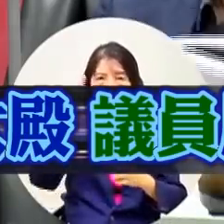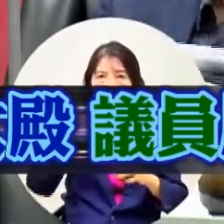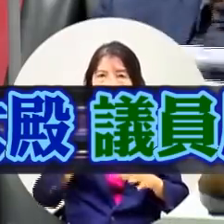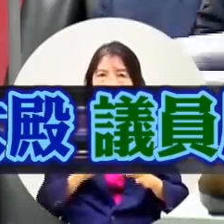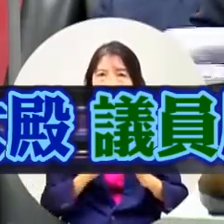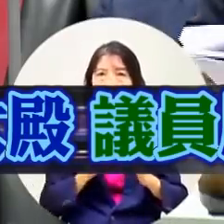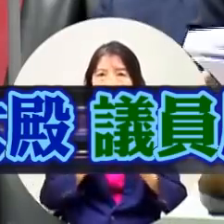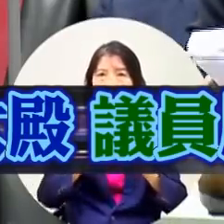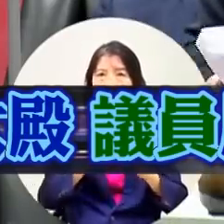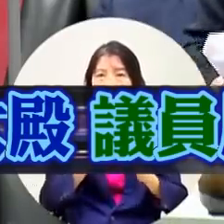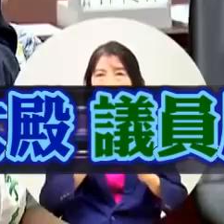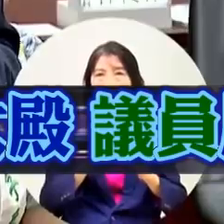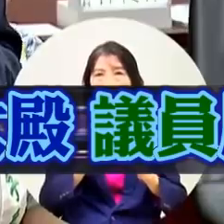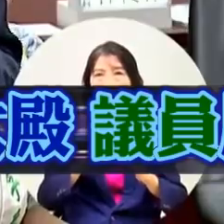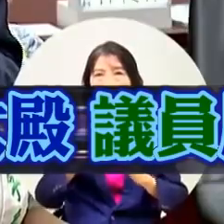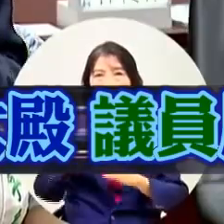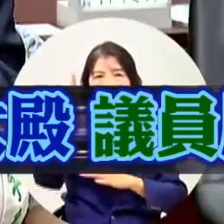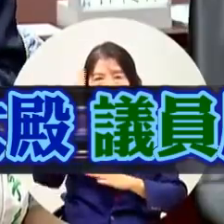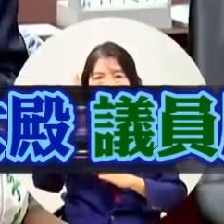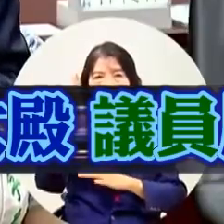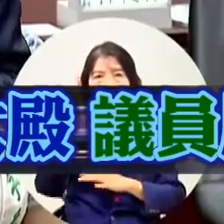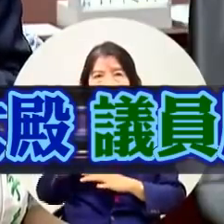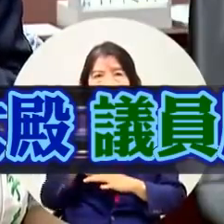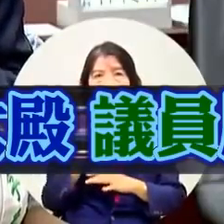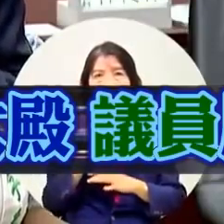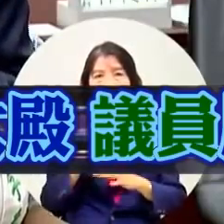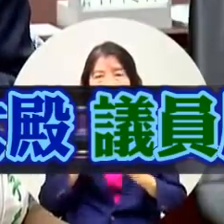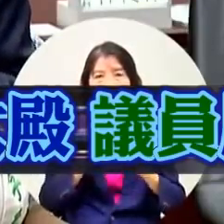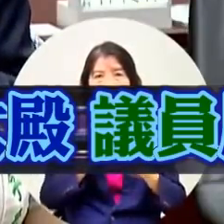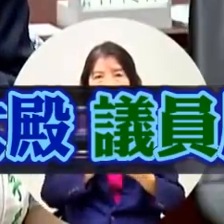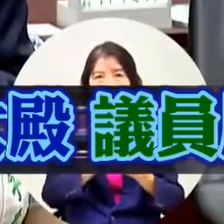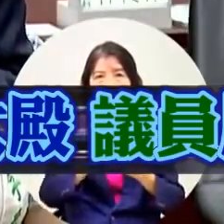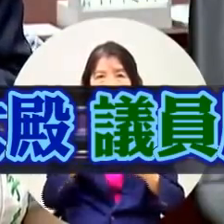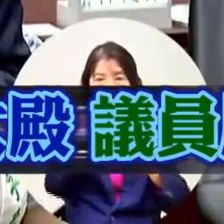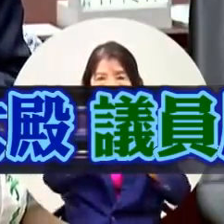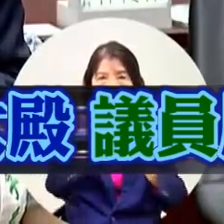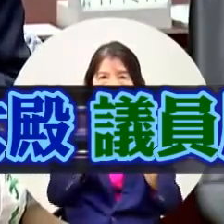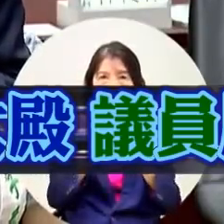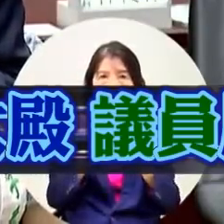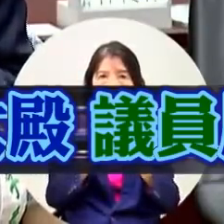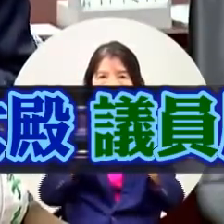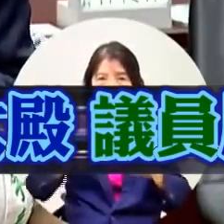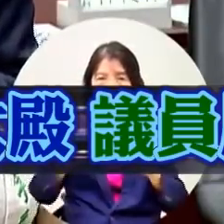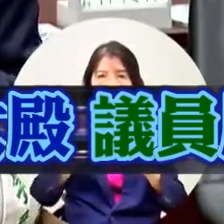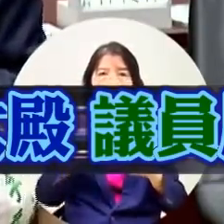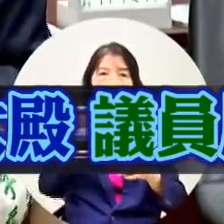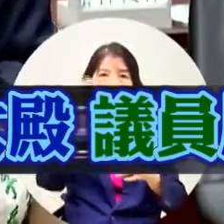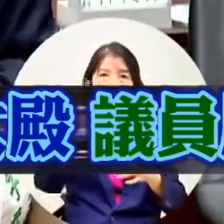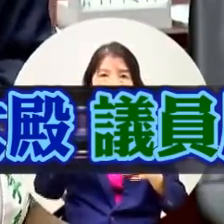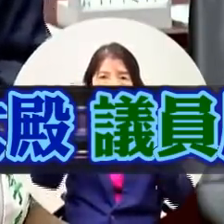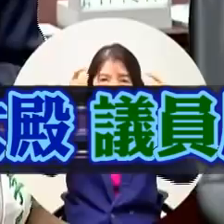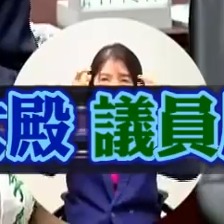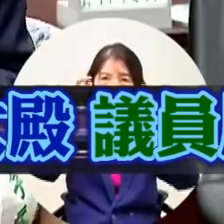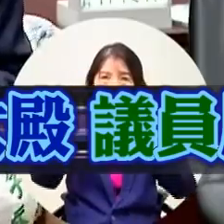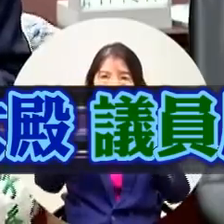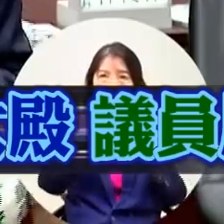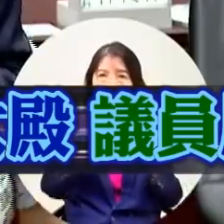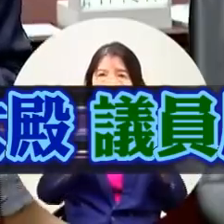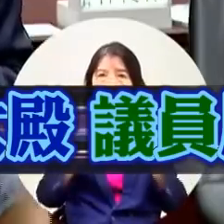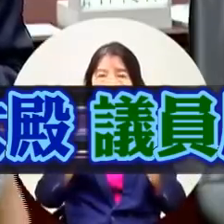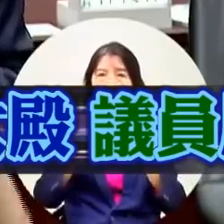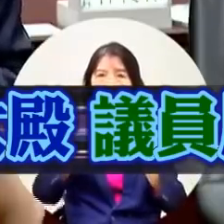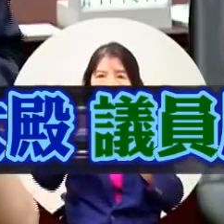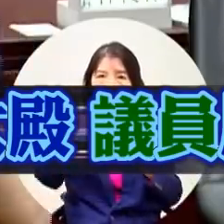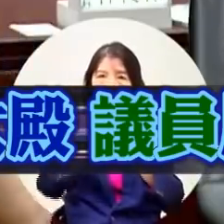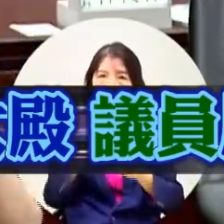篇，请教一下市长，就你上任。至今四个月的期间，高雄市的人口成长